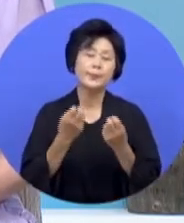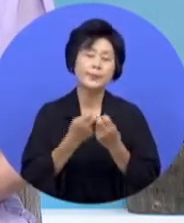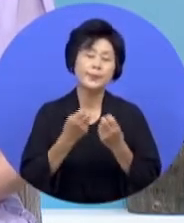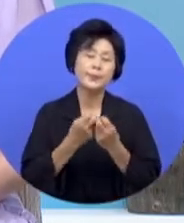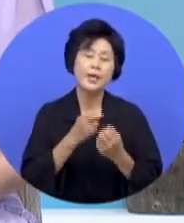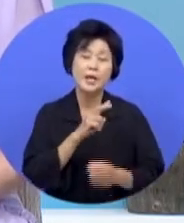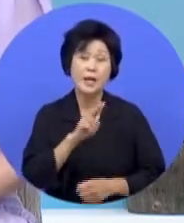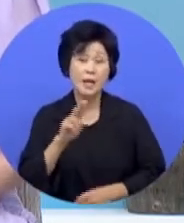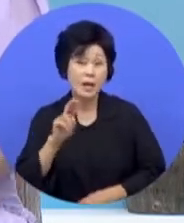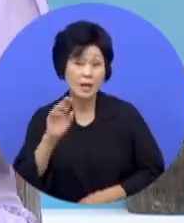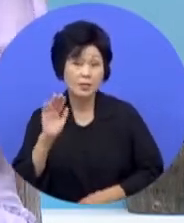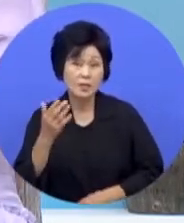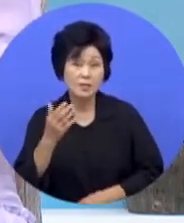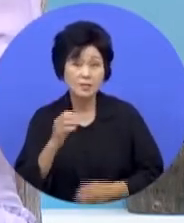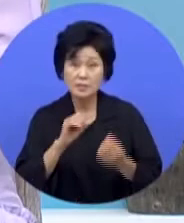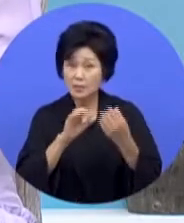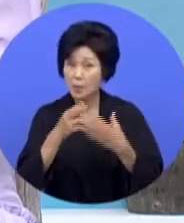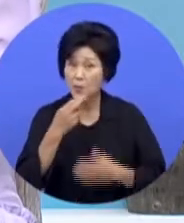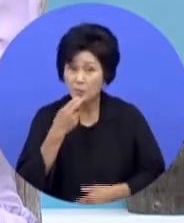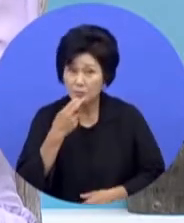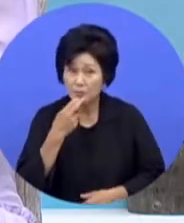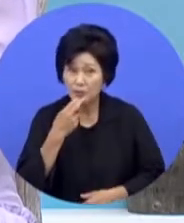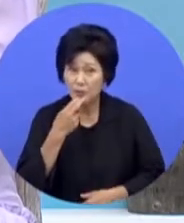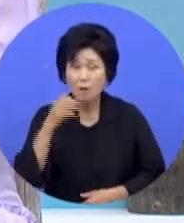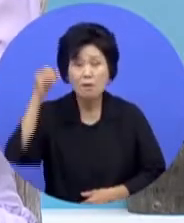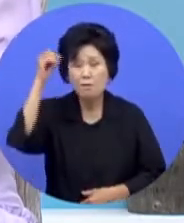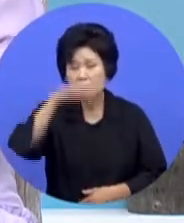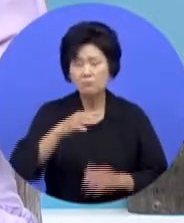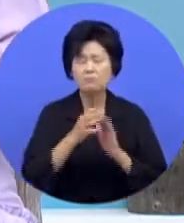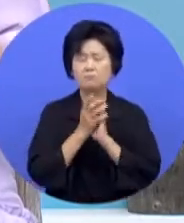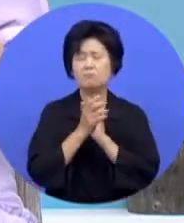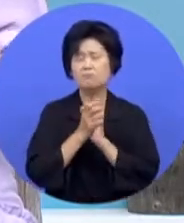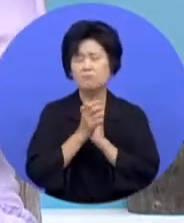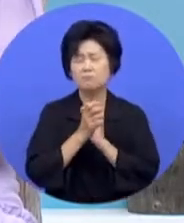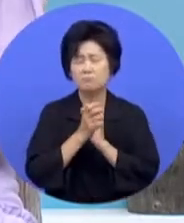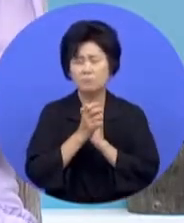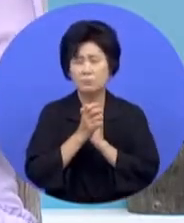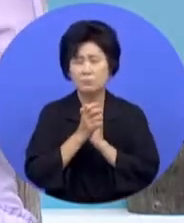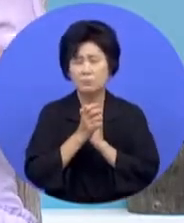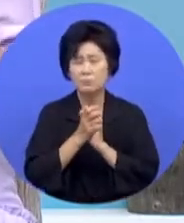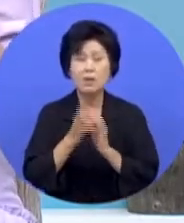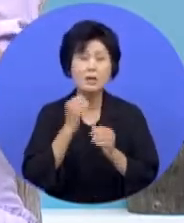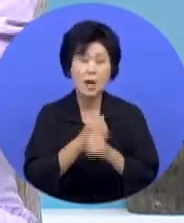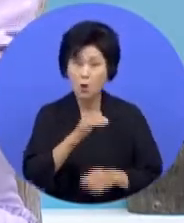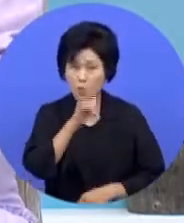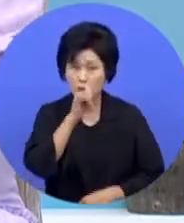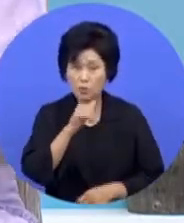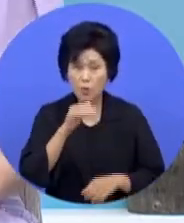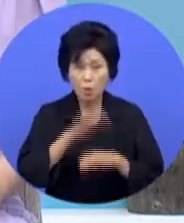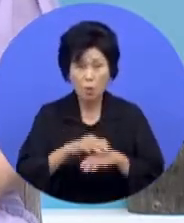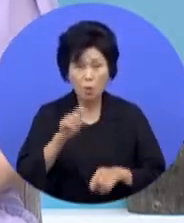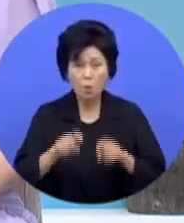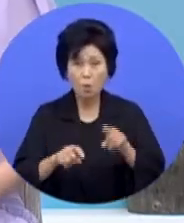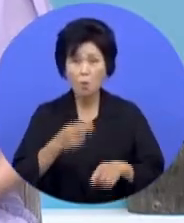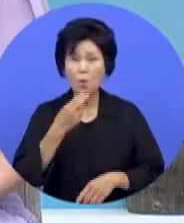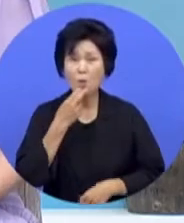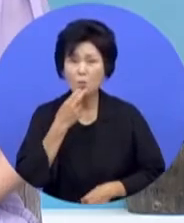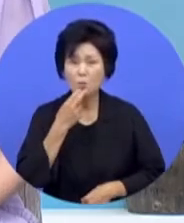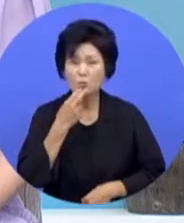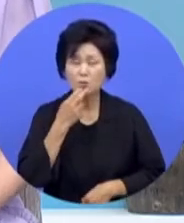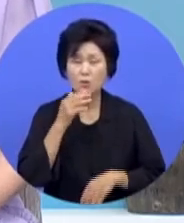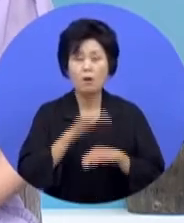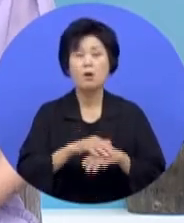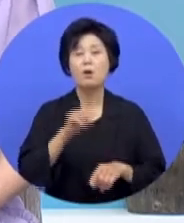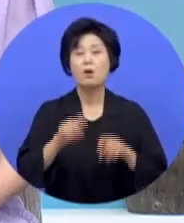답이 없더라고요. 그러니까 기도 하고 계실 아니, 게 기도는 아니라 물론 하에 물론 이걸 실천으로